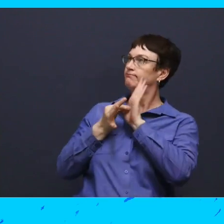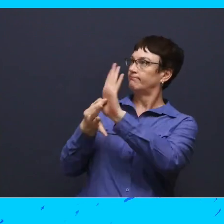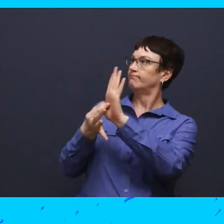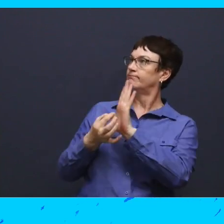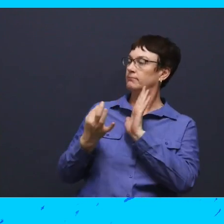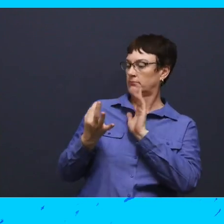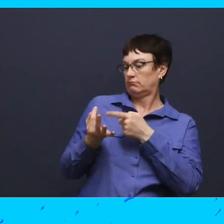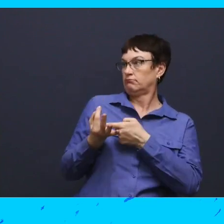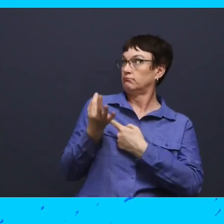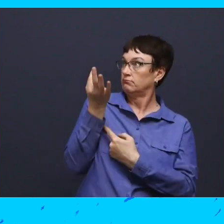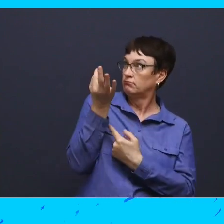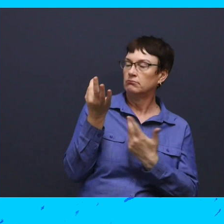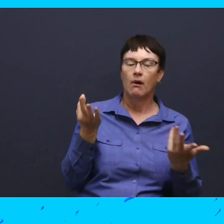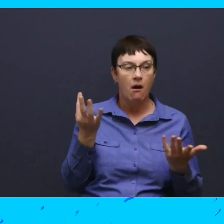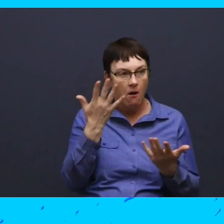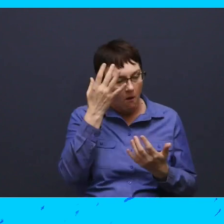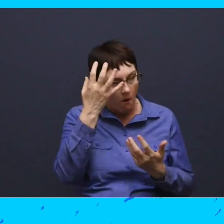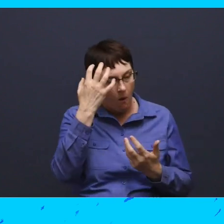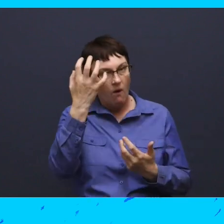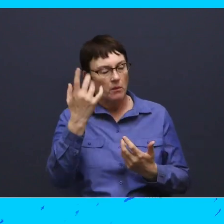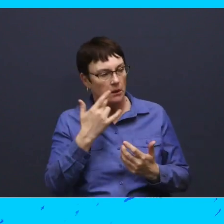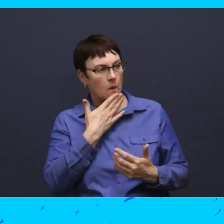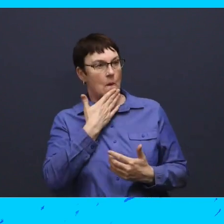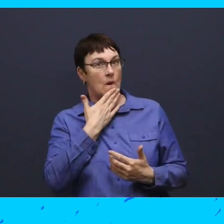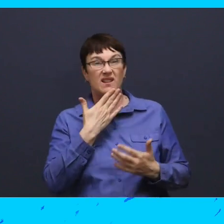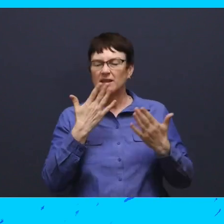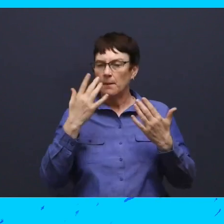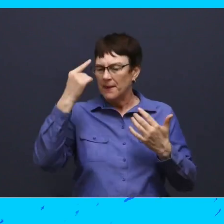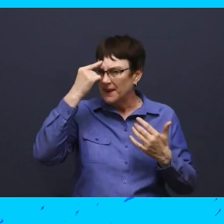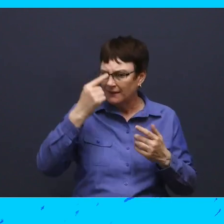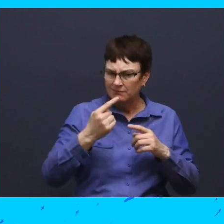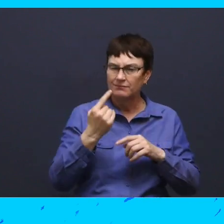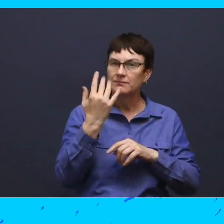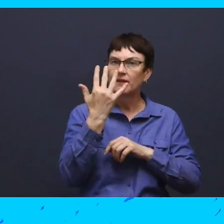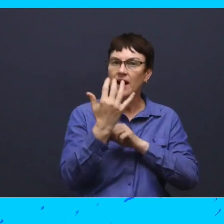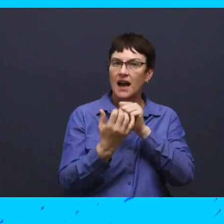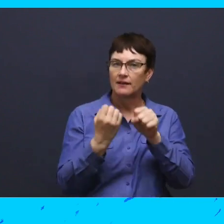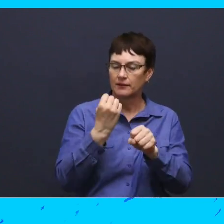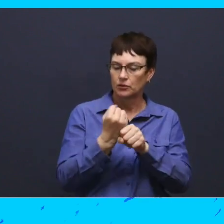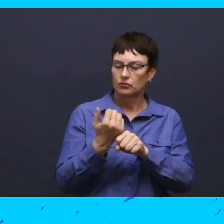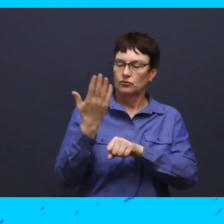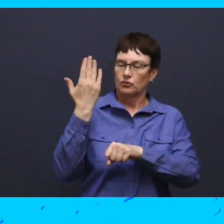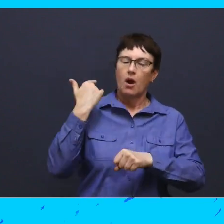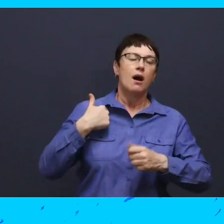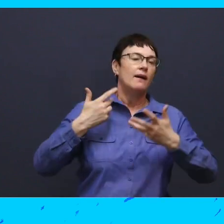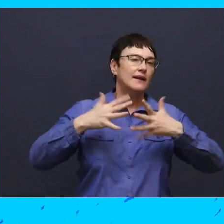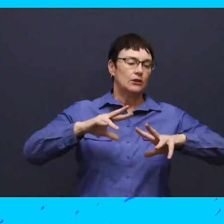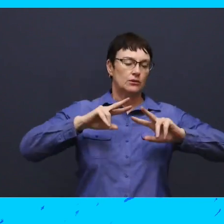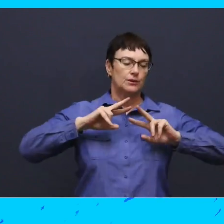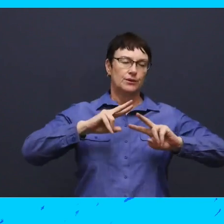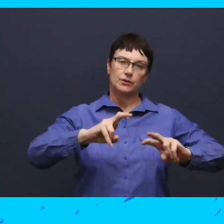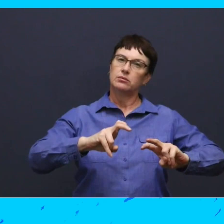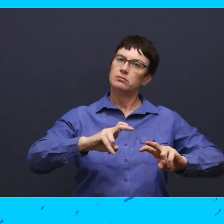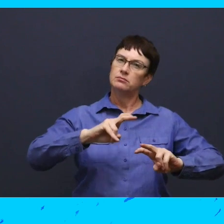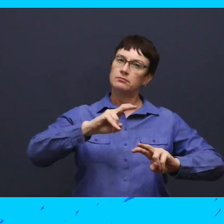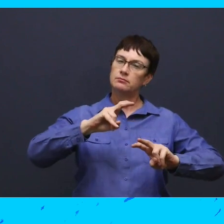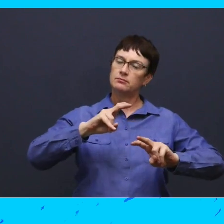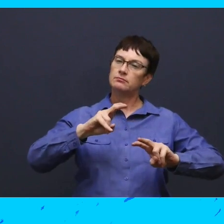puissent avoir accès à des données. Et donc, il faut une formation